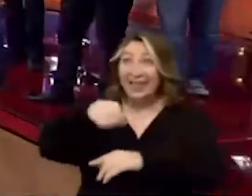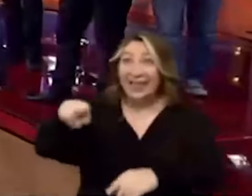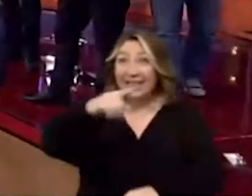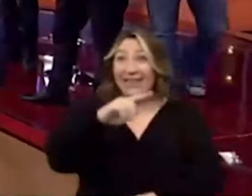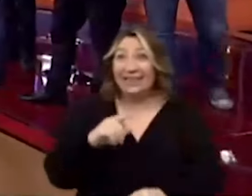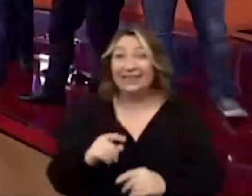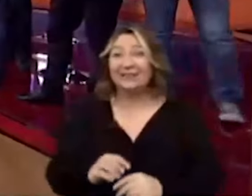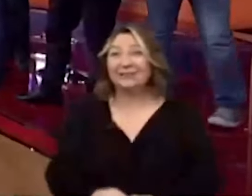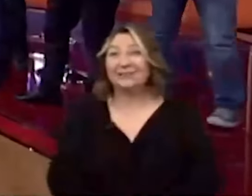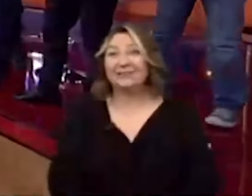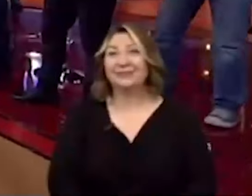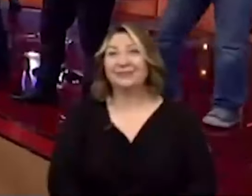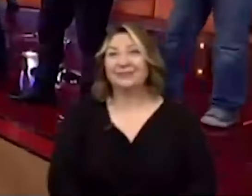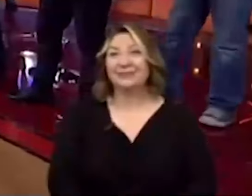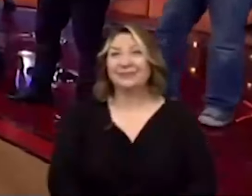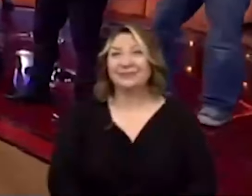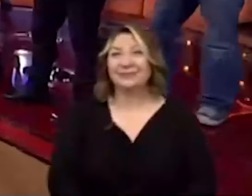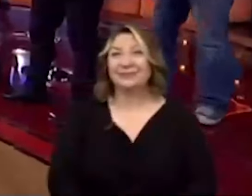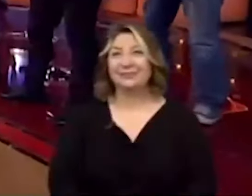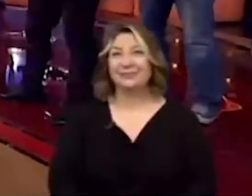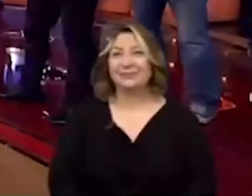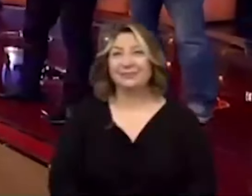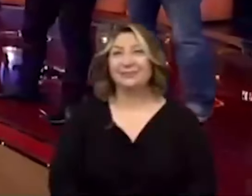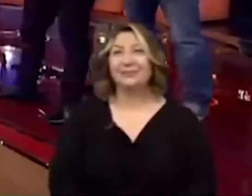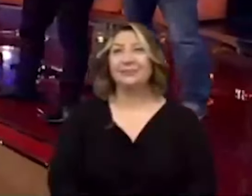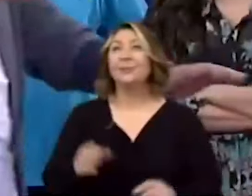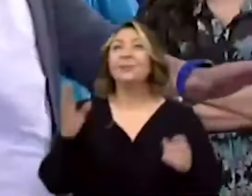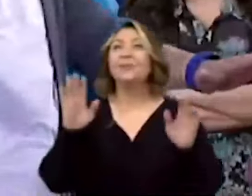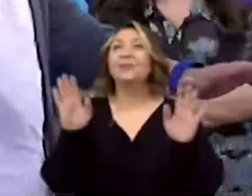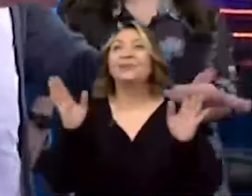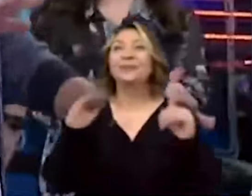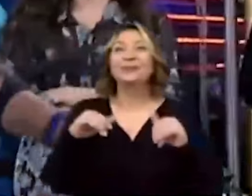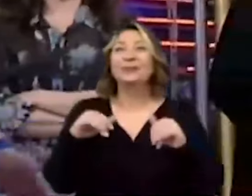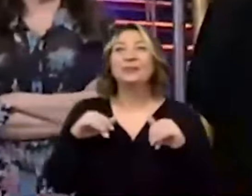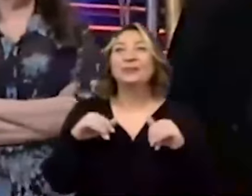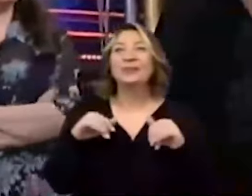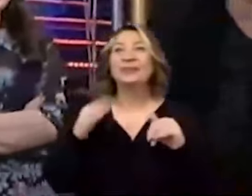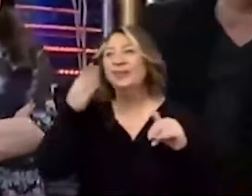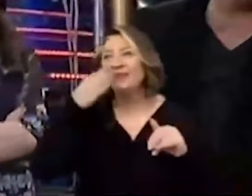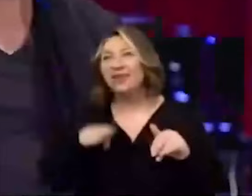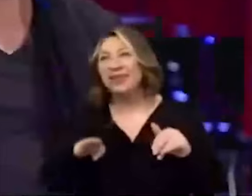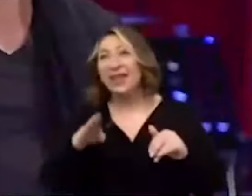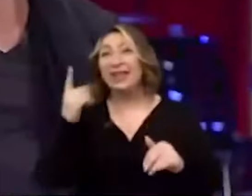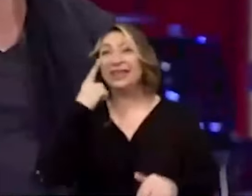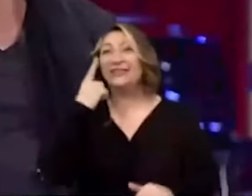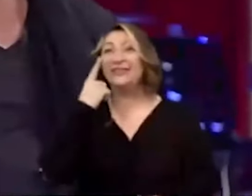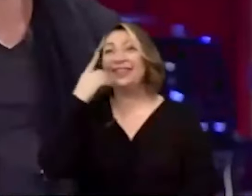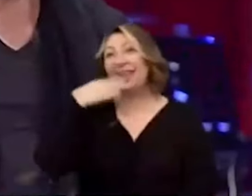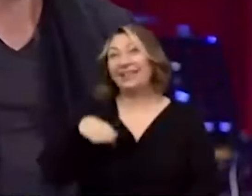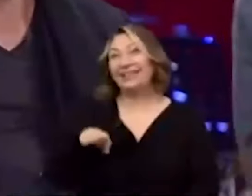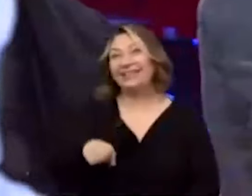Burcu Yatak. Burcu Yatak. Başka? Tamam, dur. Ne filler? Kefiller.